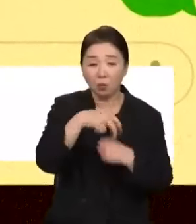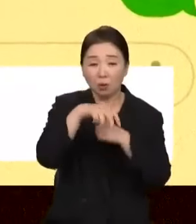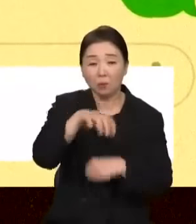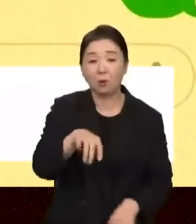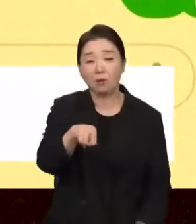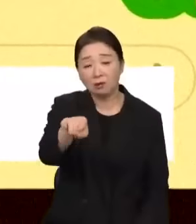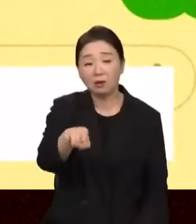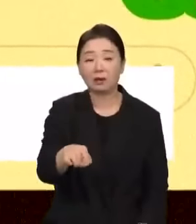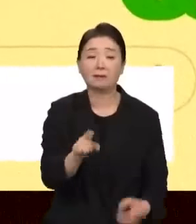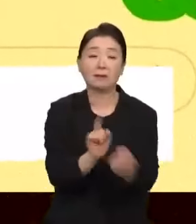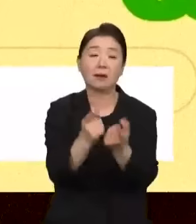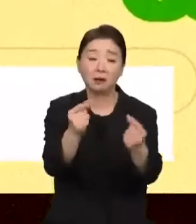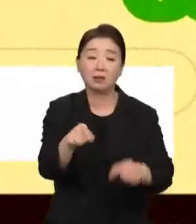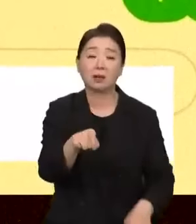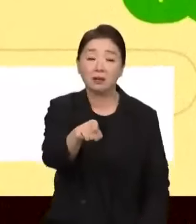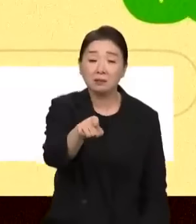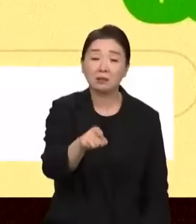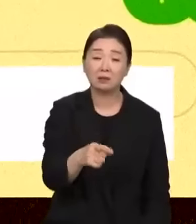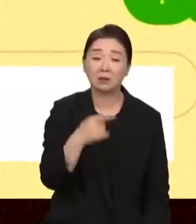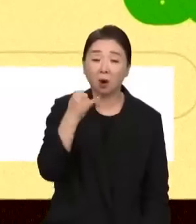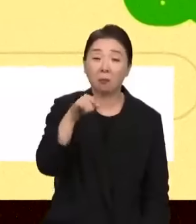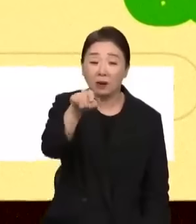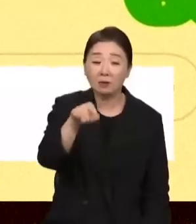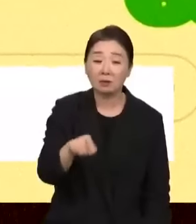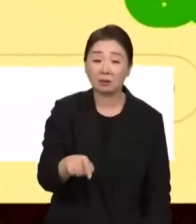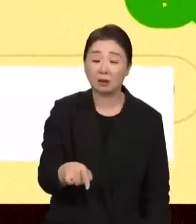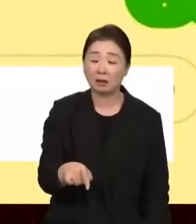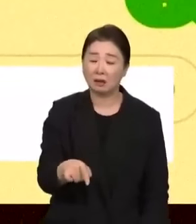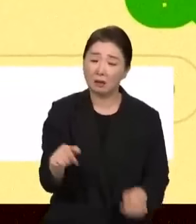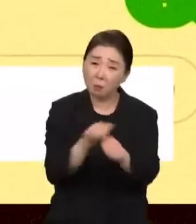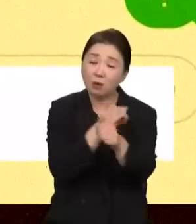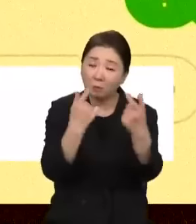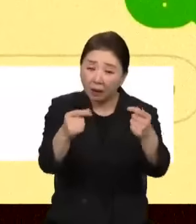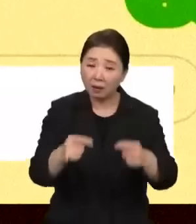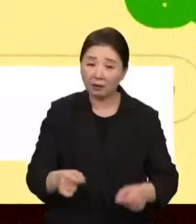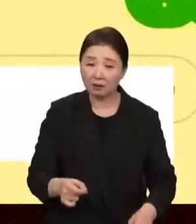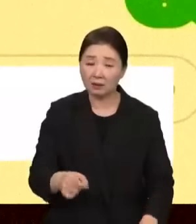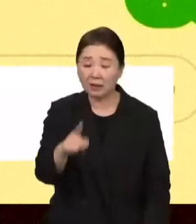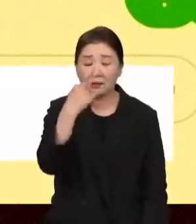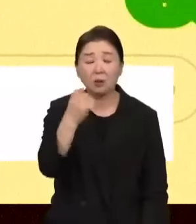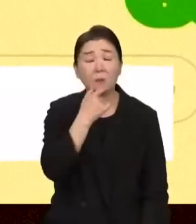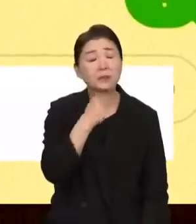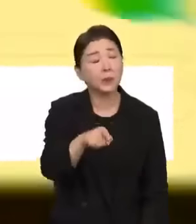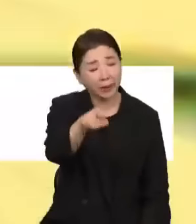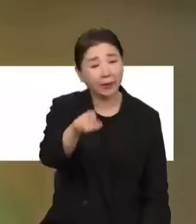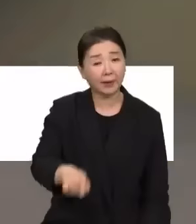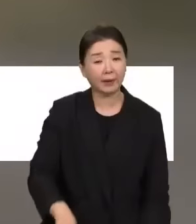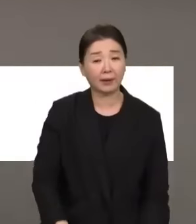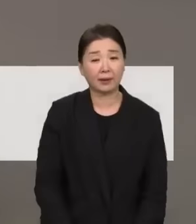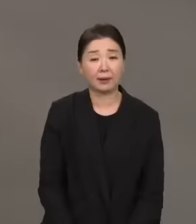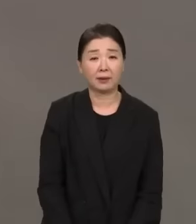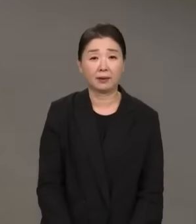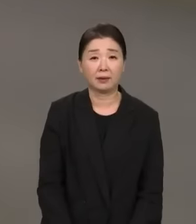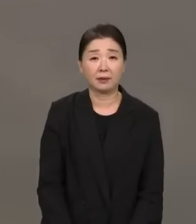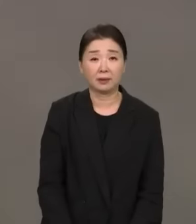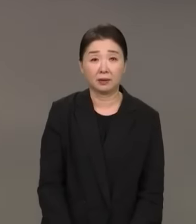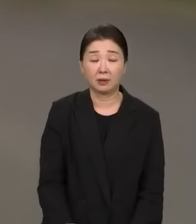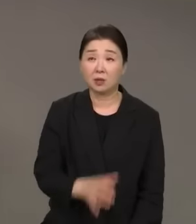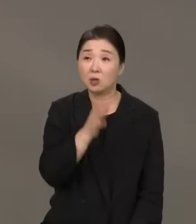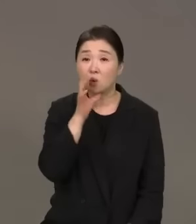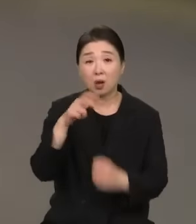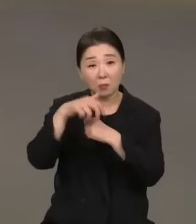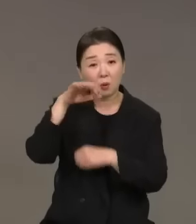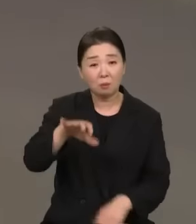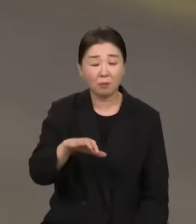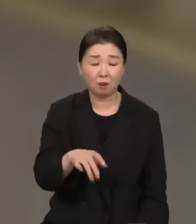그래서 너네 엄마가 양원에서 그렇게 당한 거 아니야네 자체를 해 요양원 책도